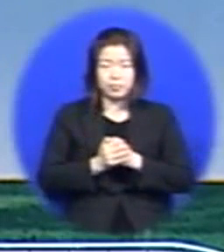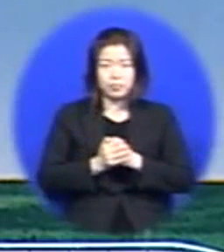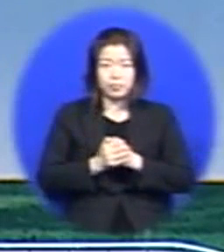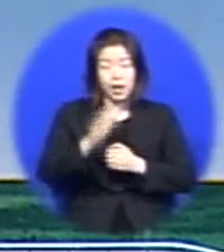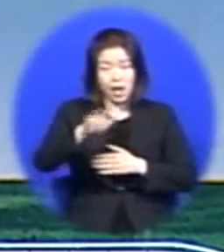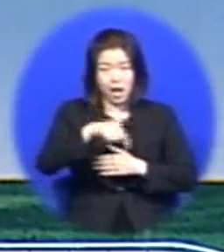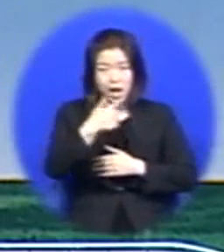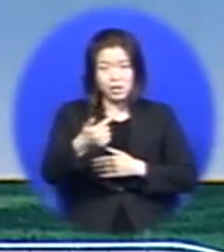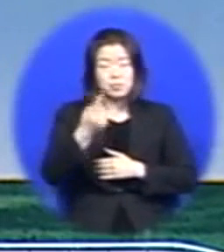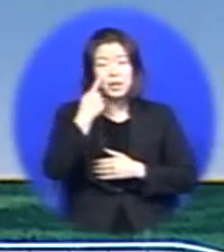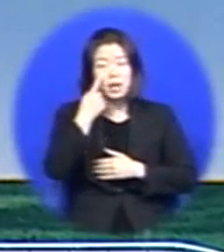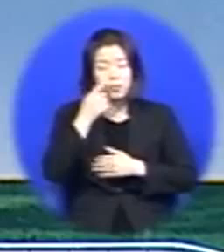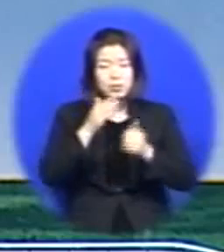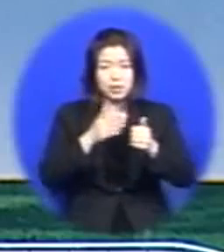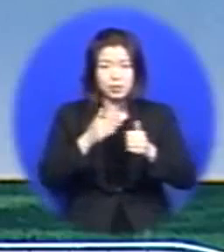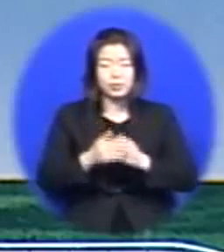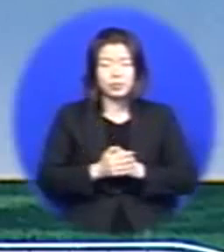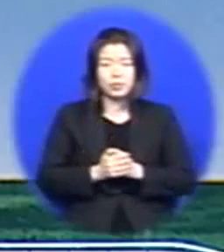하루만